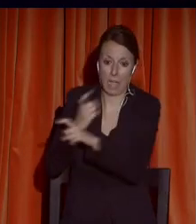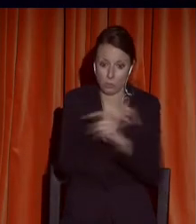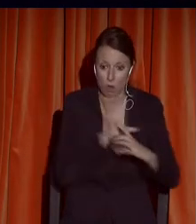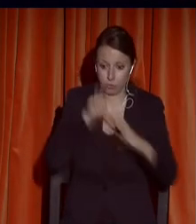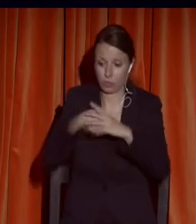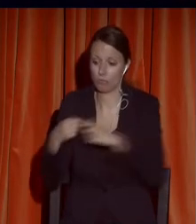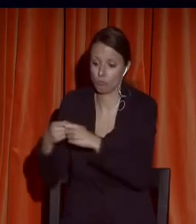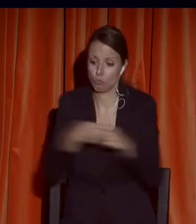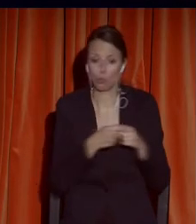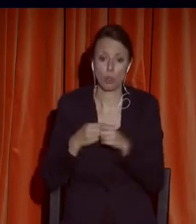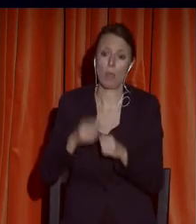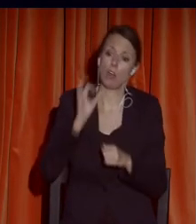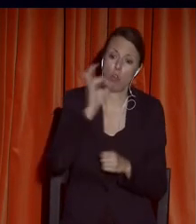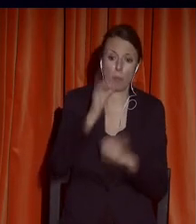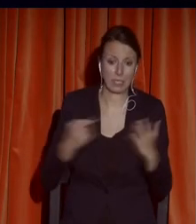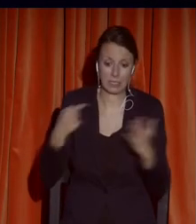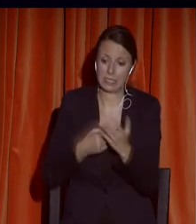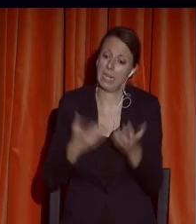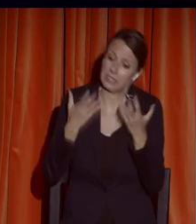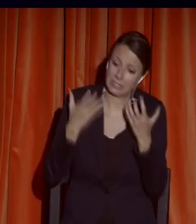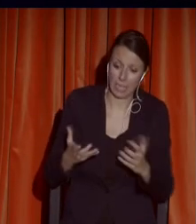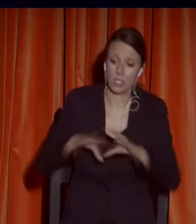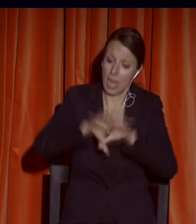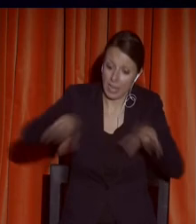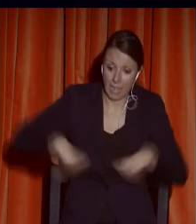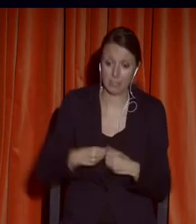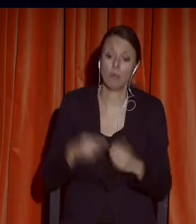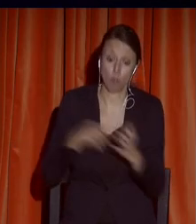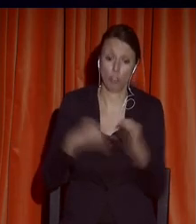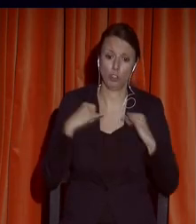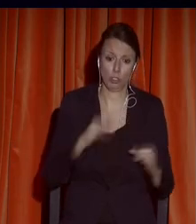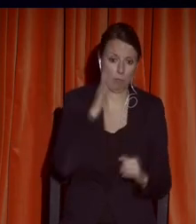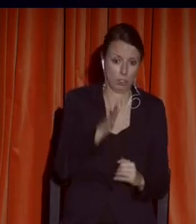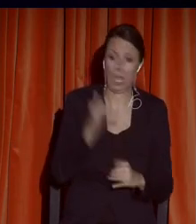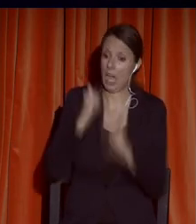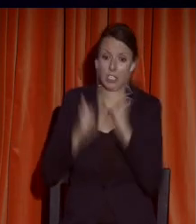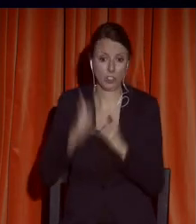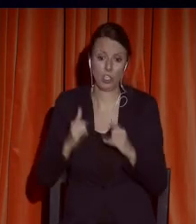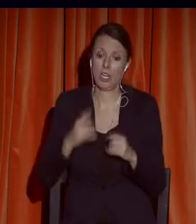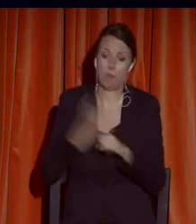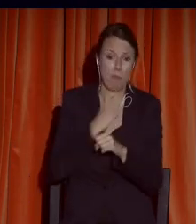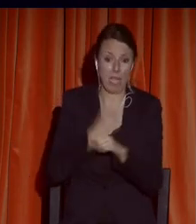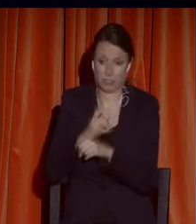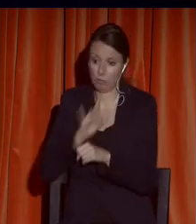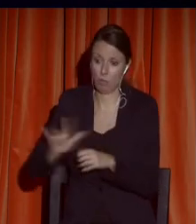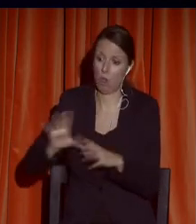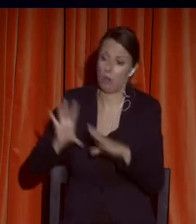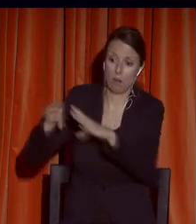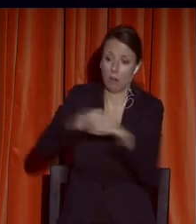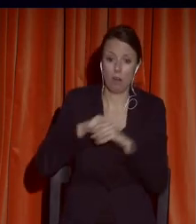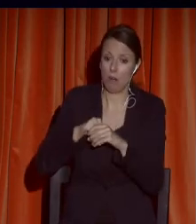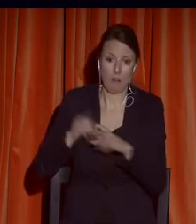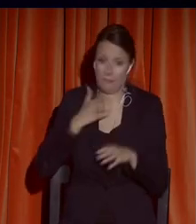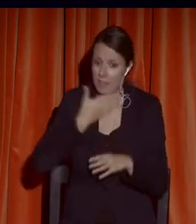w nich udział. Jeżeli tej wspólnej dobrej woli nie ma, albo jeżeli nie jest ona jednorodna na wszystkich